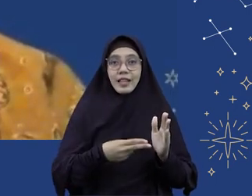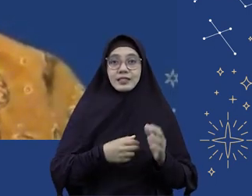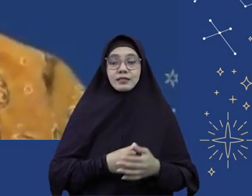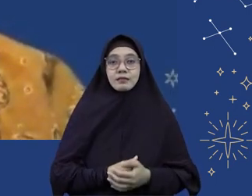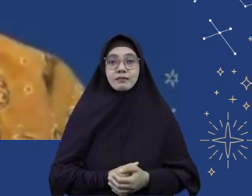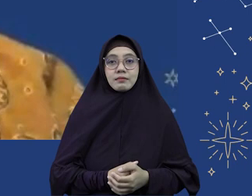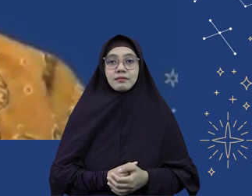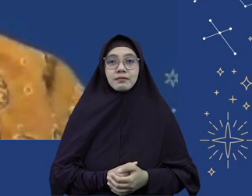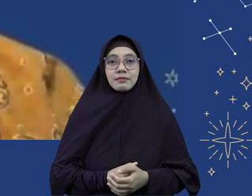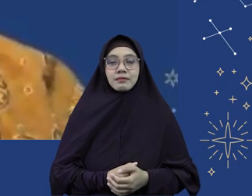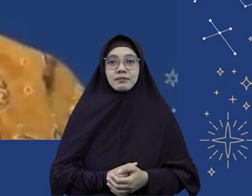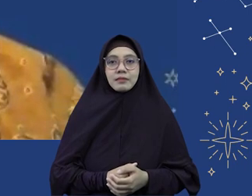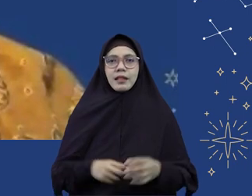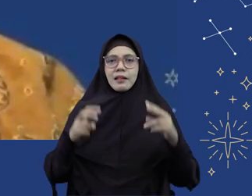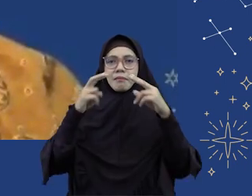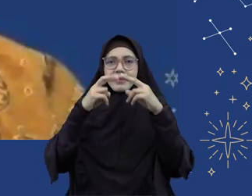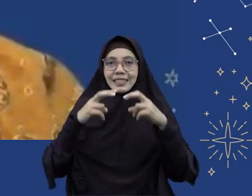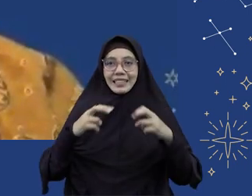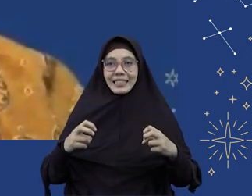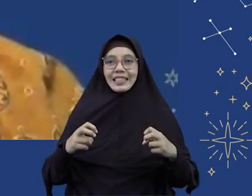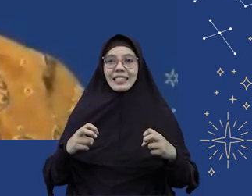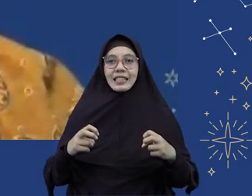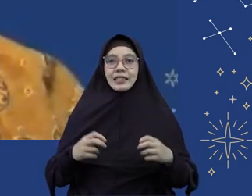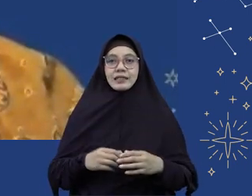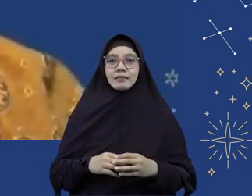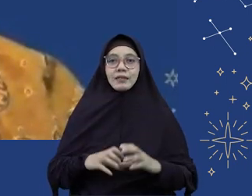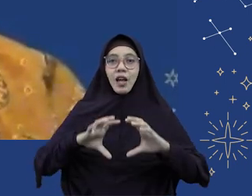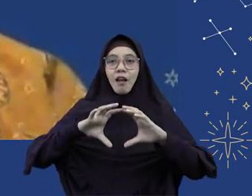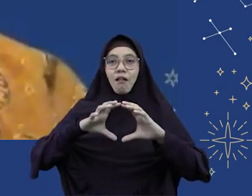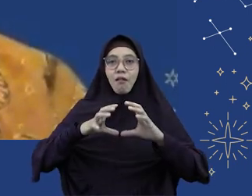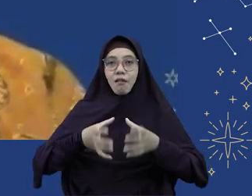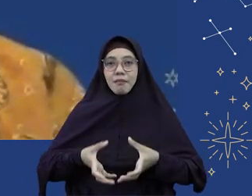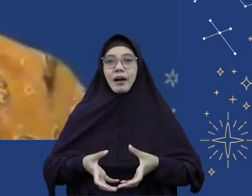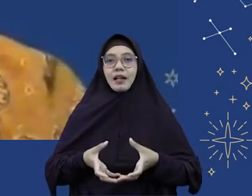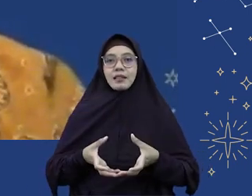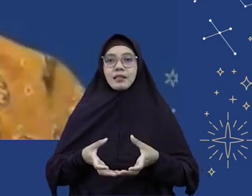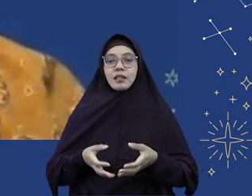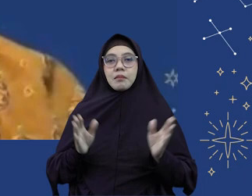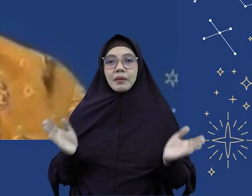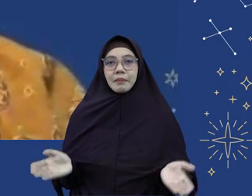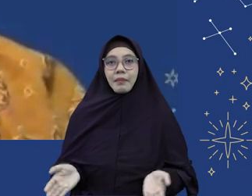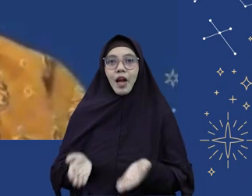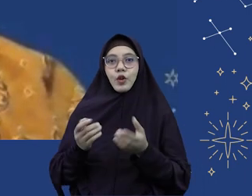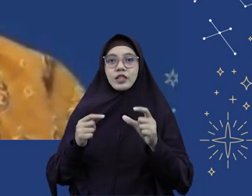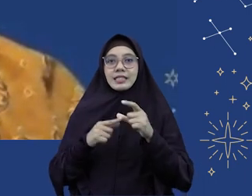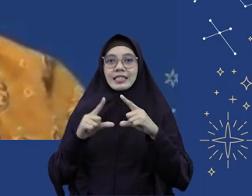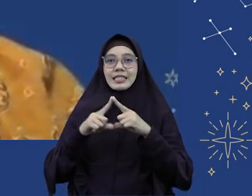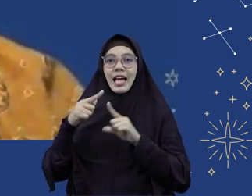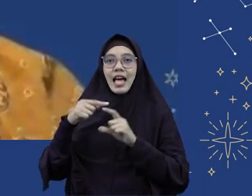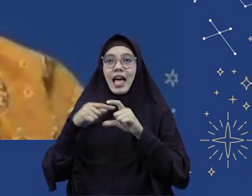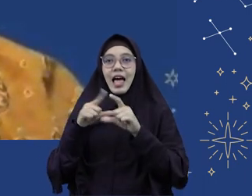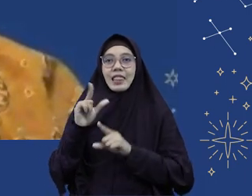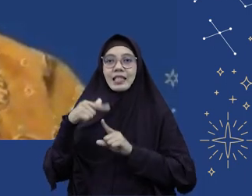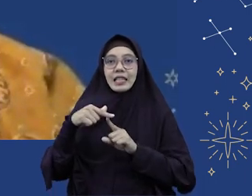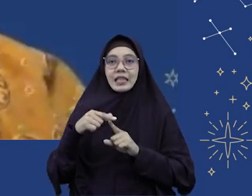dan para peneliti di tingkat Global yang sudah membangun satelit nanas saat ini secara